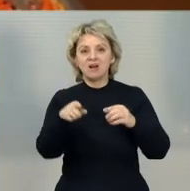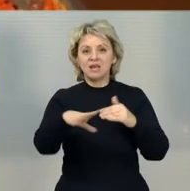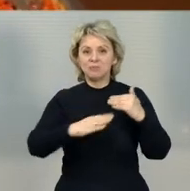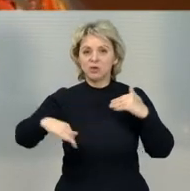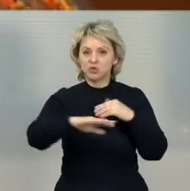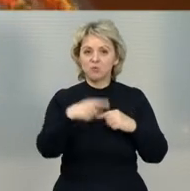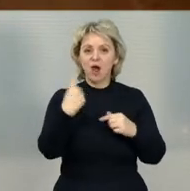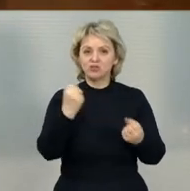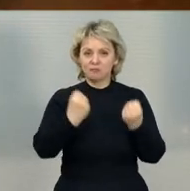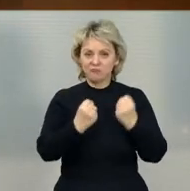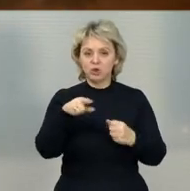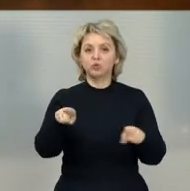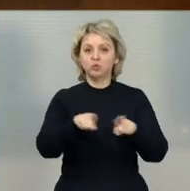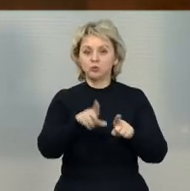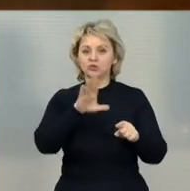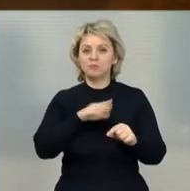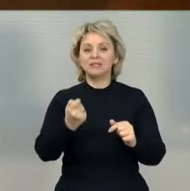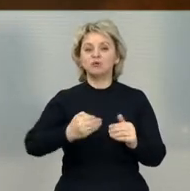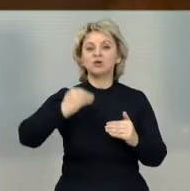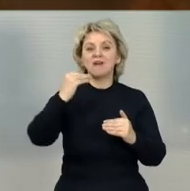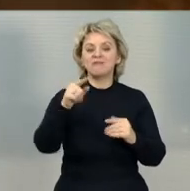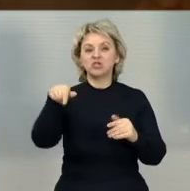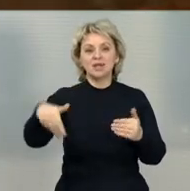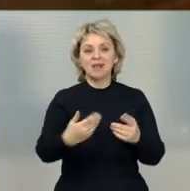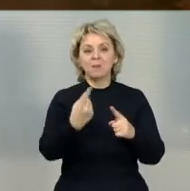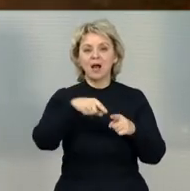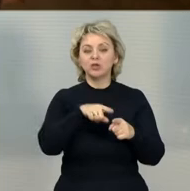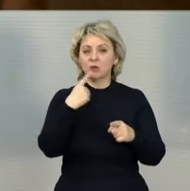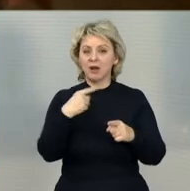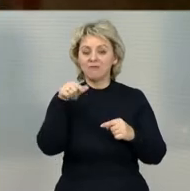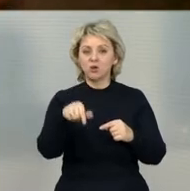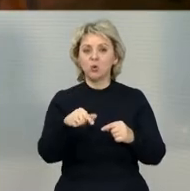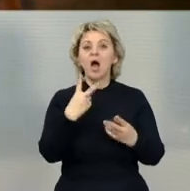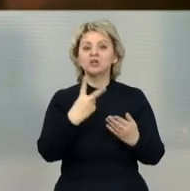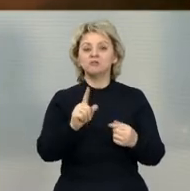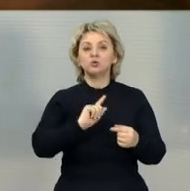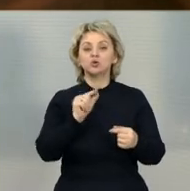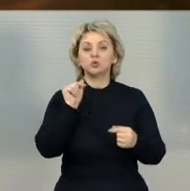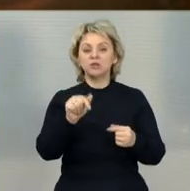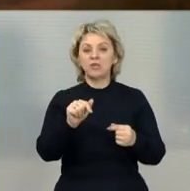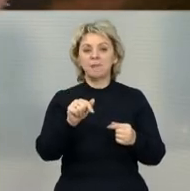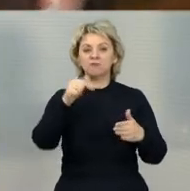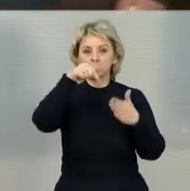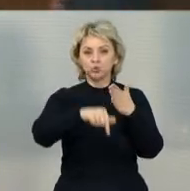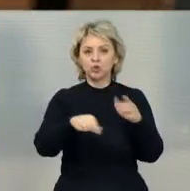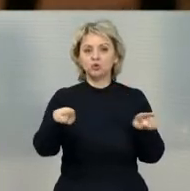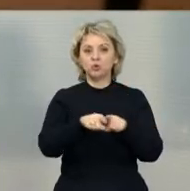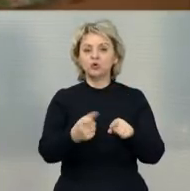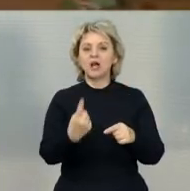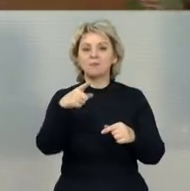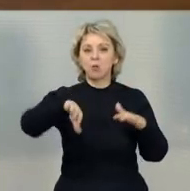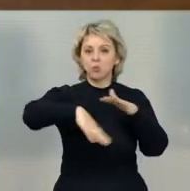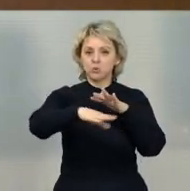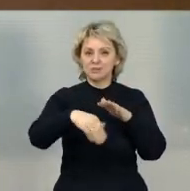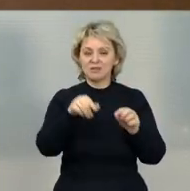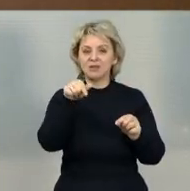асфальт еще один автомобиль. Немножко выше, это вот та яма, о которой я говорю. Очевидно же, да, что вот там внутри тоже образуется пустота.